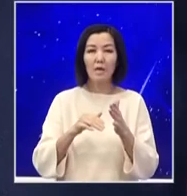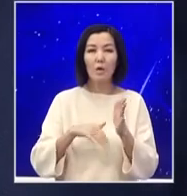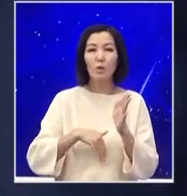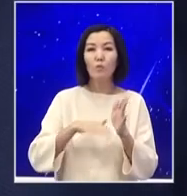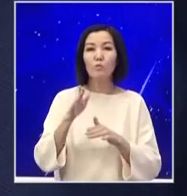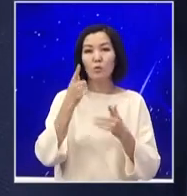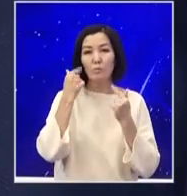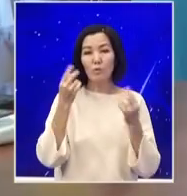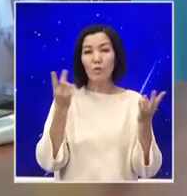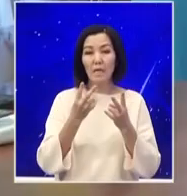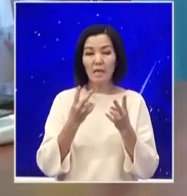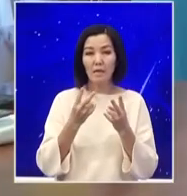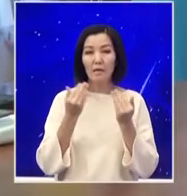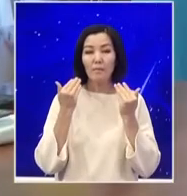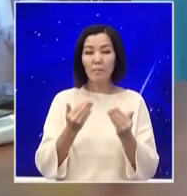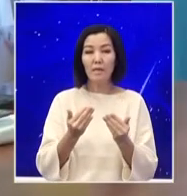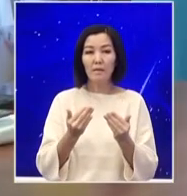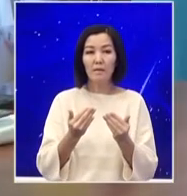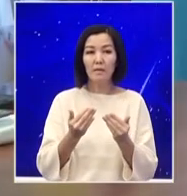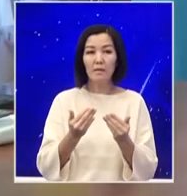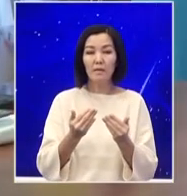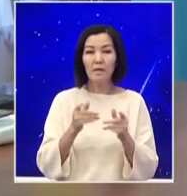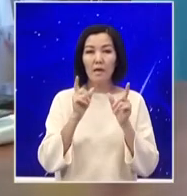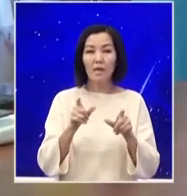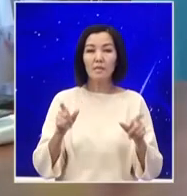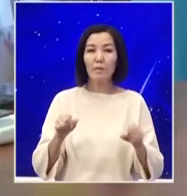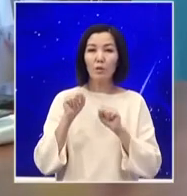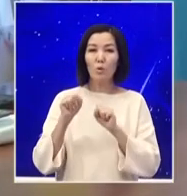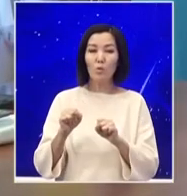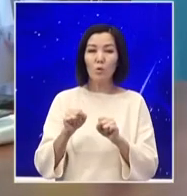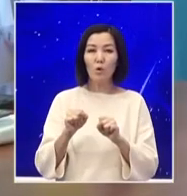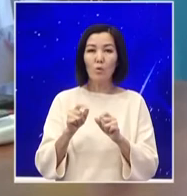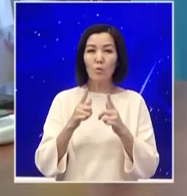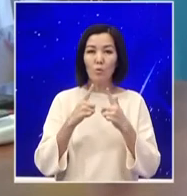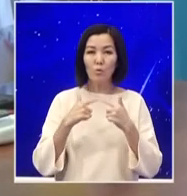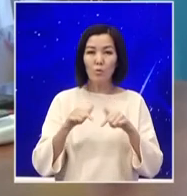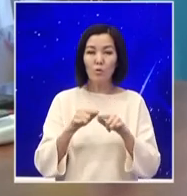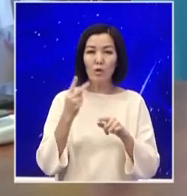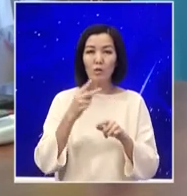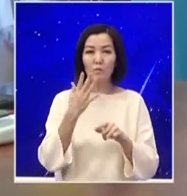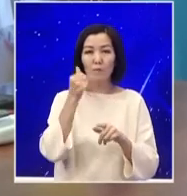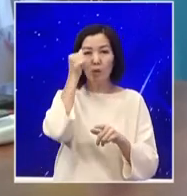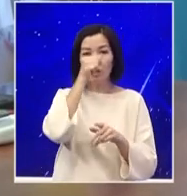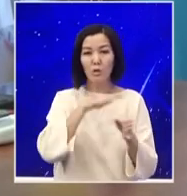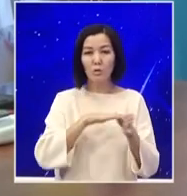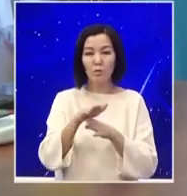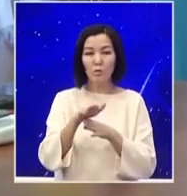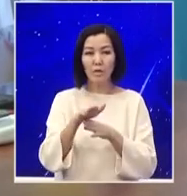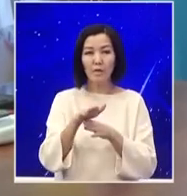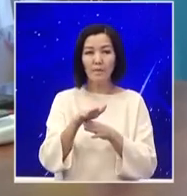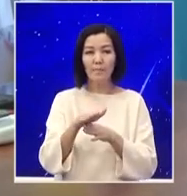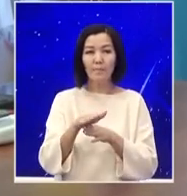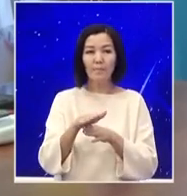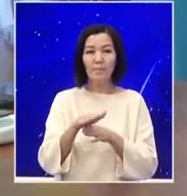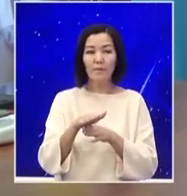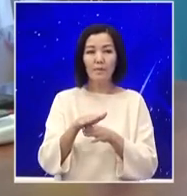білуді қажет етеді. Биыл на азаматтық қорғау жүйесіне құрылғанына 25 жыл болды. Осы